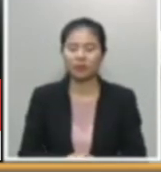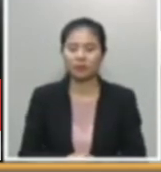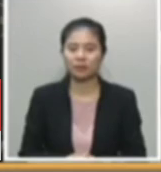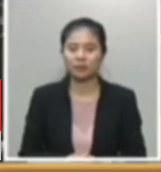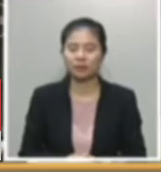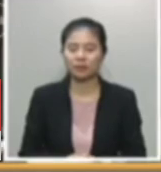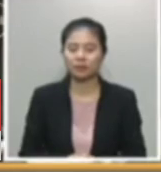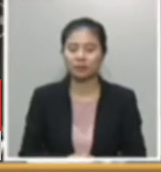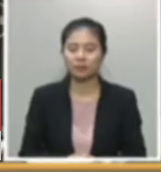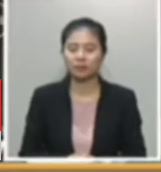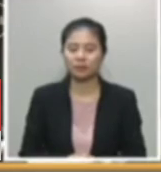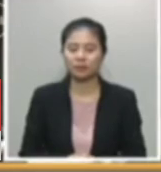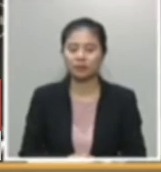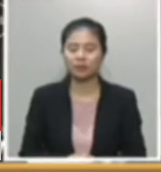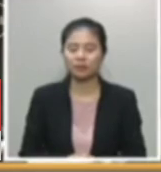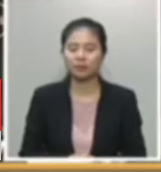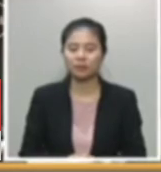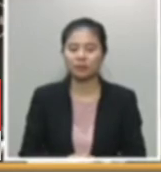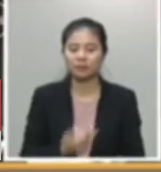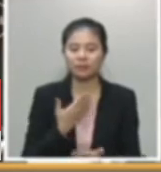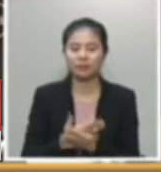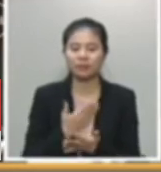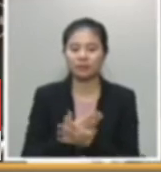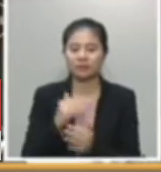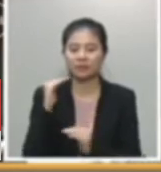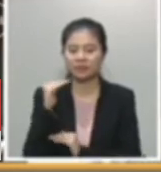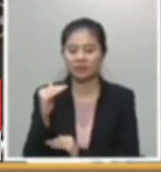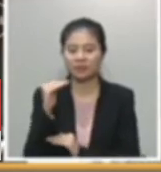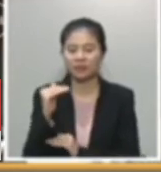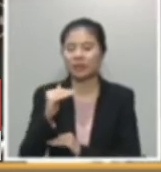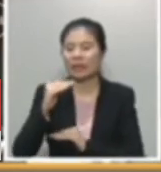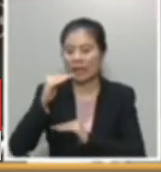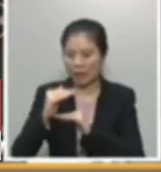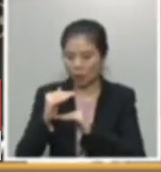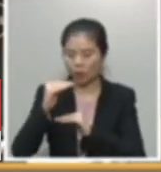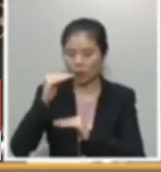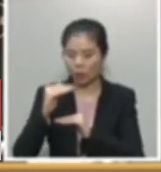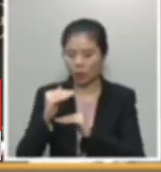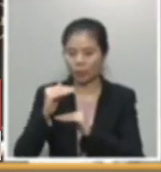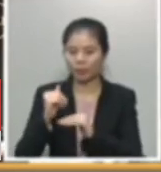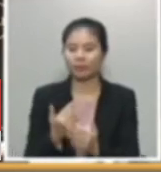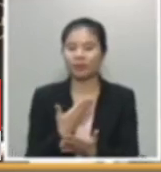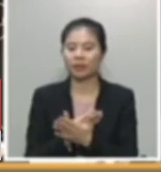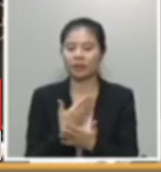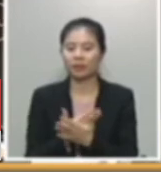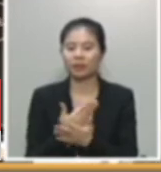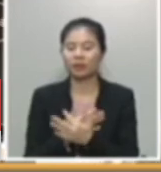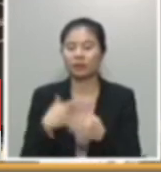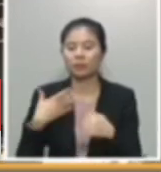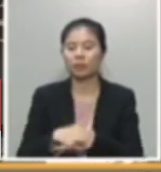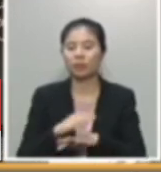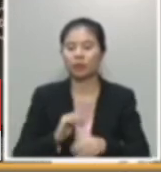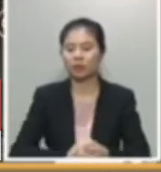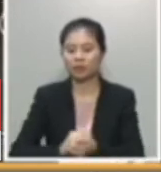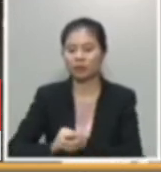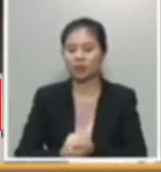ดิฉันจะจำกัดวงเงินงบประมาณให้แคบลงค่ะท่านประธานค่ะงบประมาณบูรณาการจำนวน